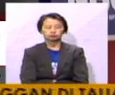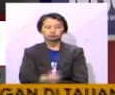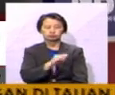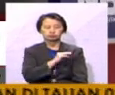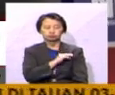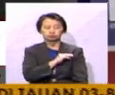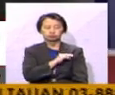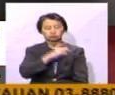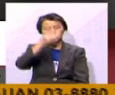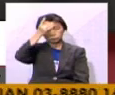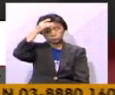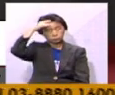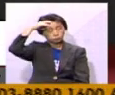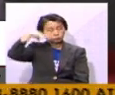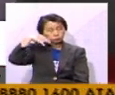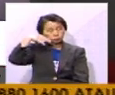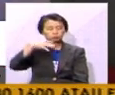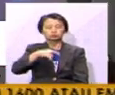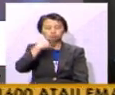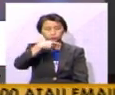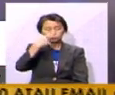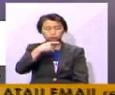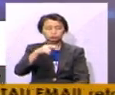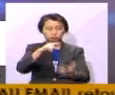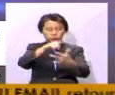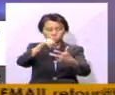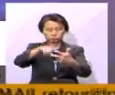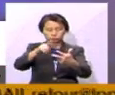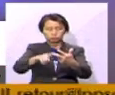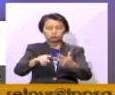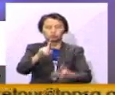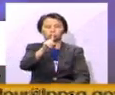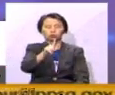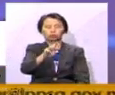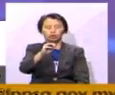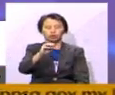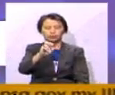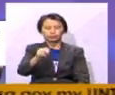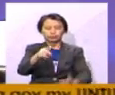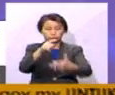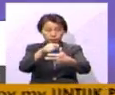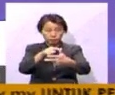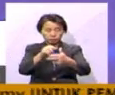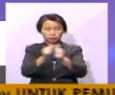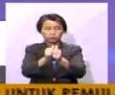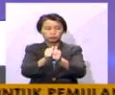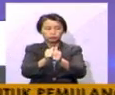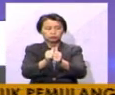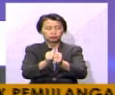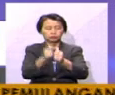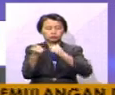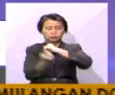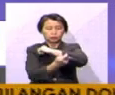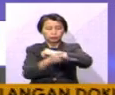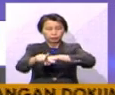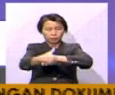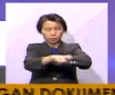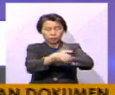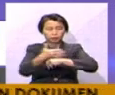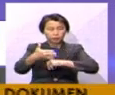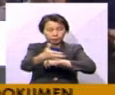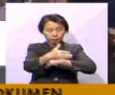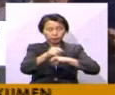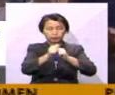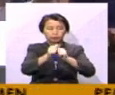Menteri Pertahanan Datuk Seri Hishamuddin Tun Hussein berkata inisiatif 1M Beyond Ops Samudra bersama Jabatan Taman Laut, Jabatan Perikanan